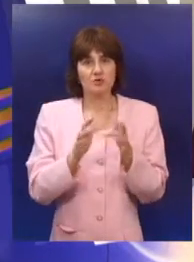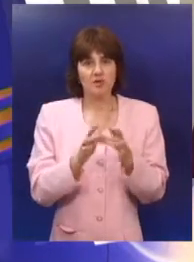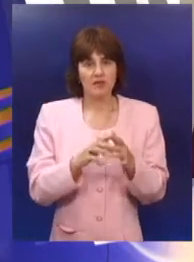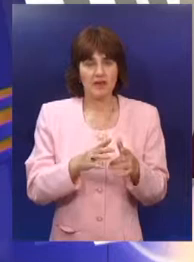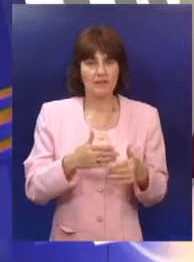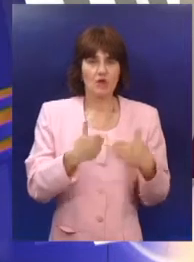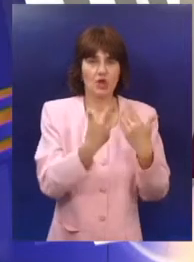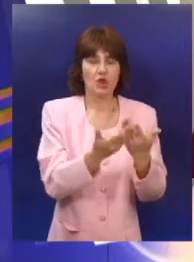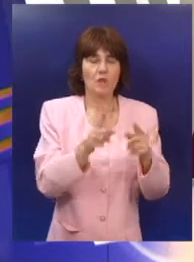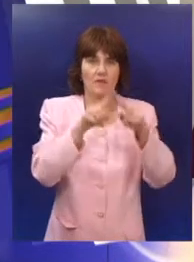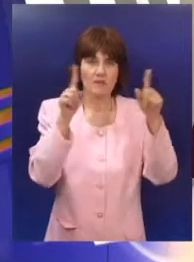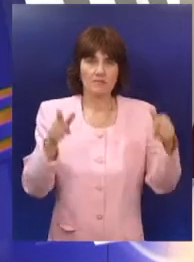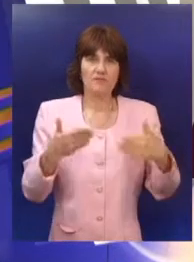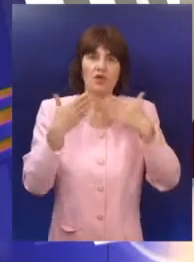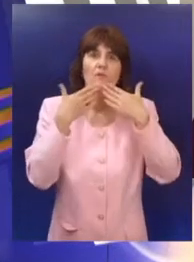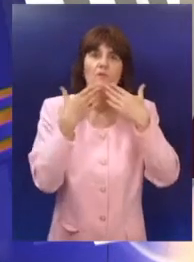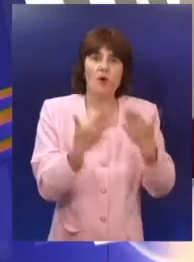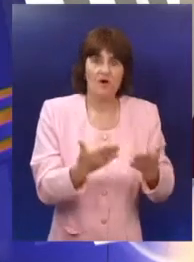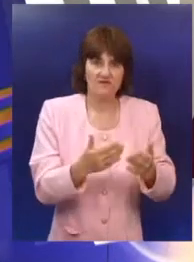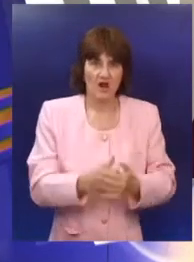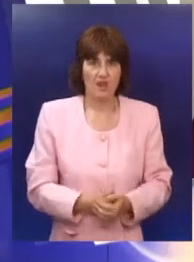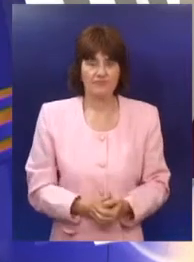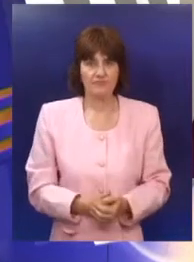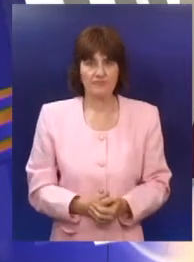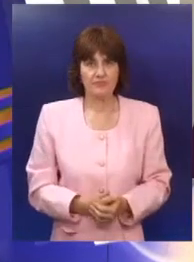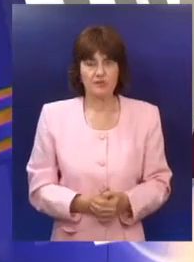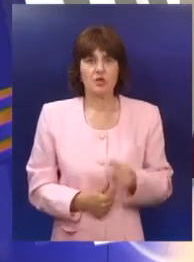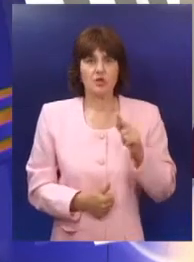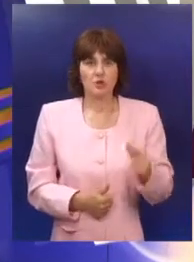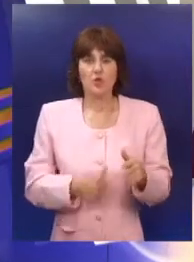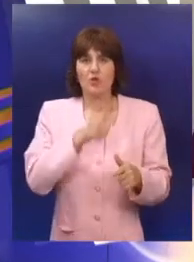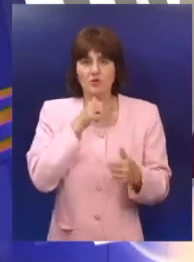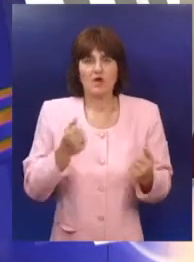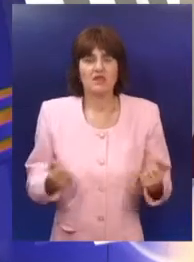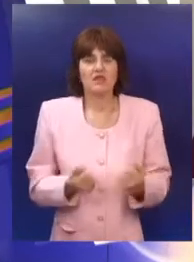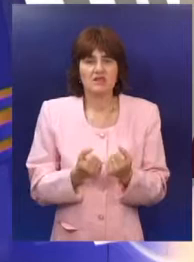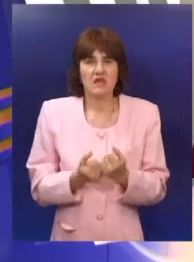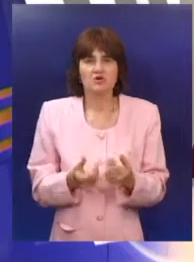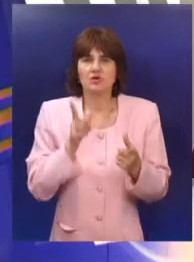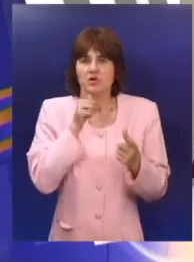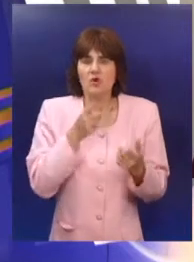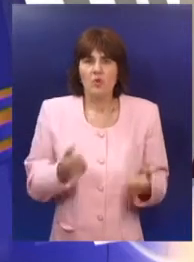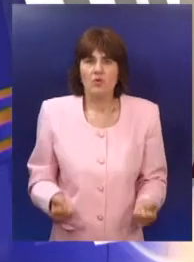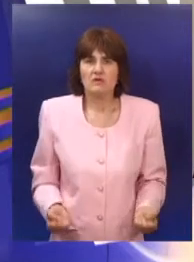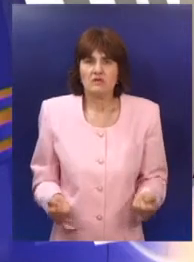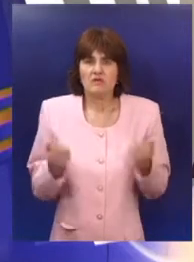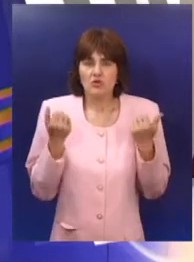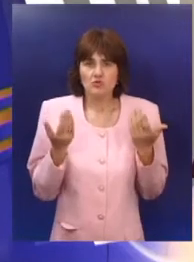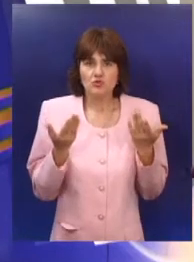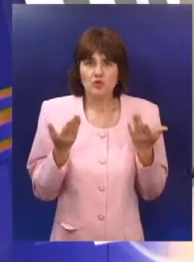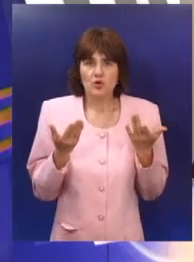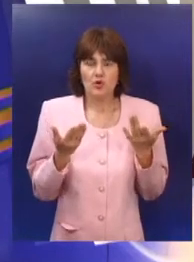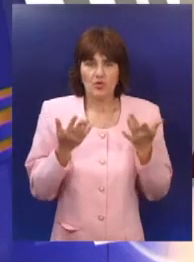broja takmičara dobija diplomu, pohvalu za rezultat. Zapravo je takmičenje tako napravljeno da je jako